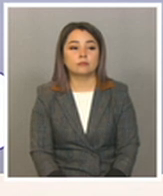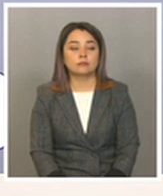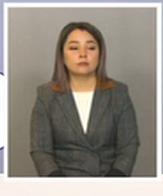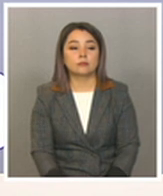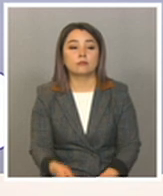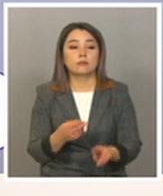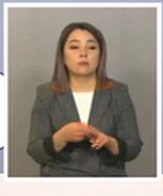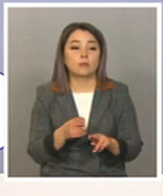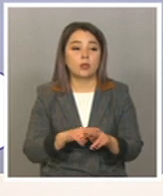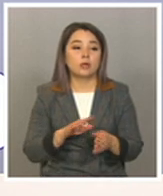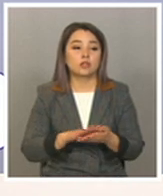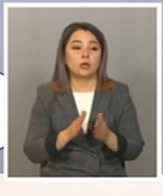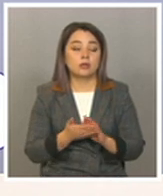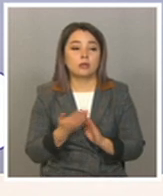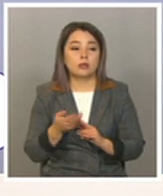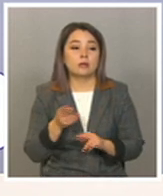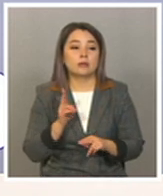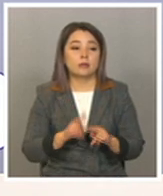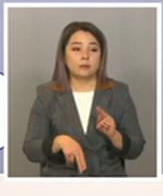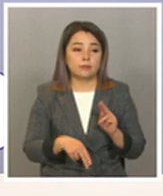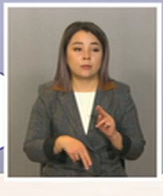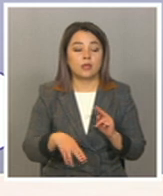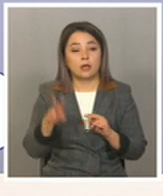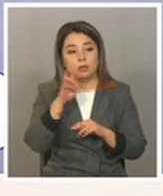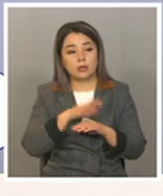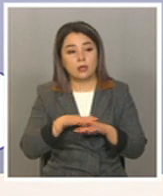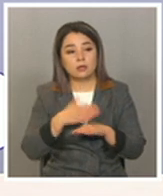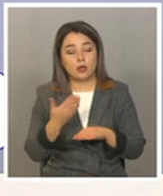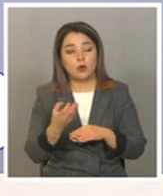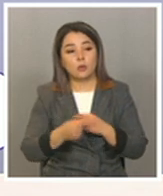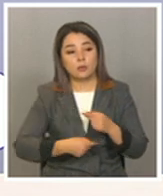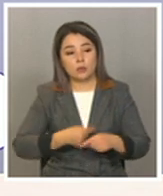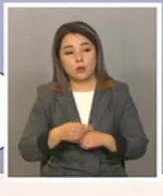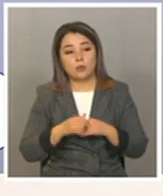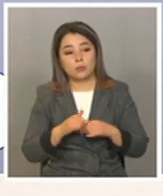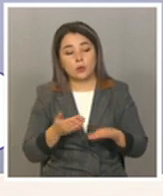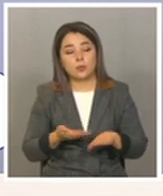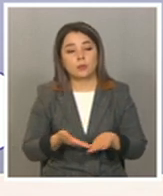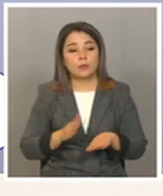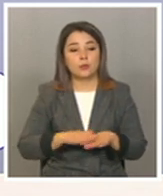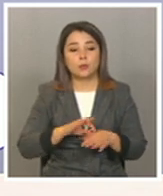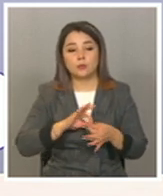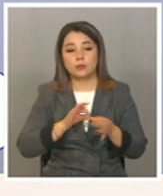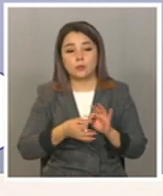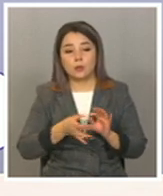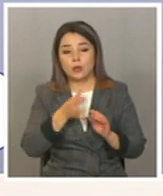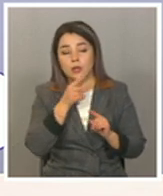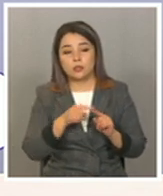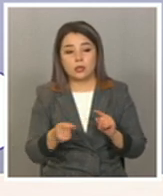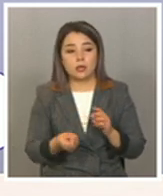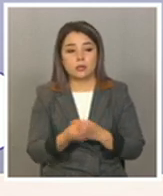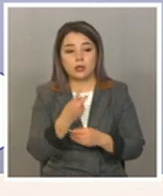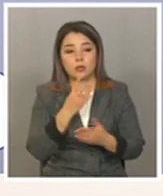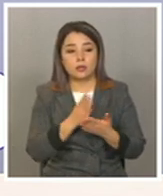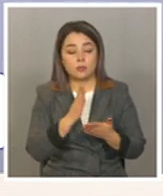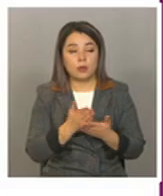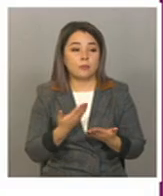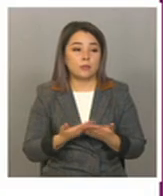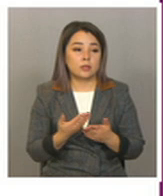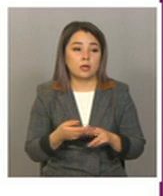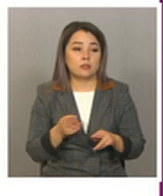Осындай жағдайлардан кейін елде одан сайын қиынды жағдайлар туа бастайды. Мысалы,